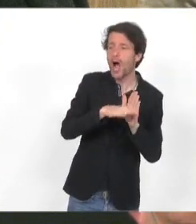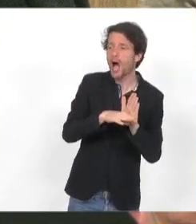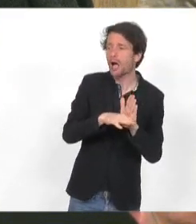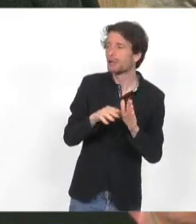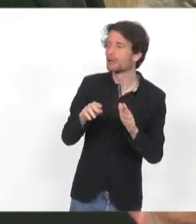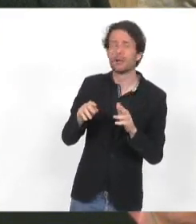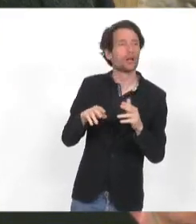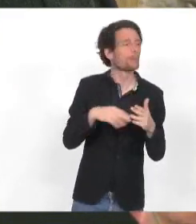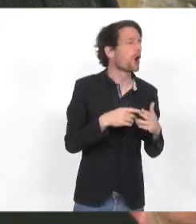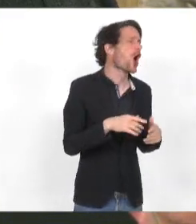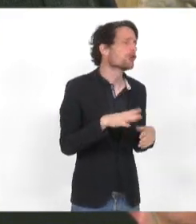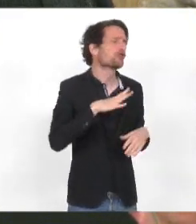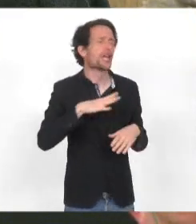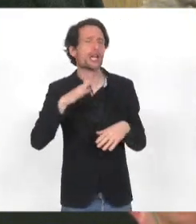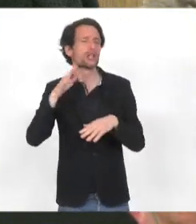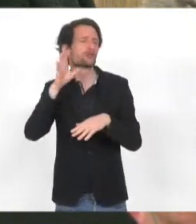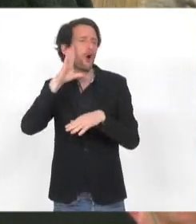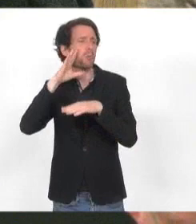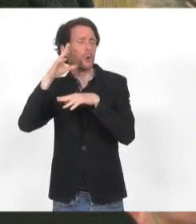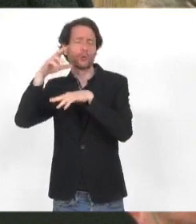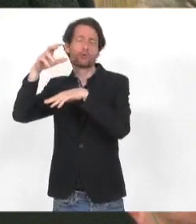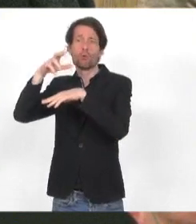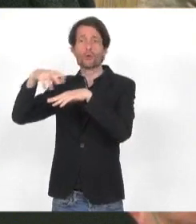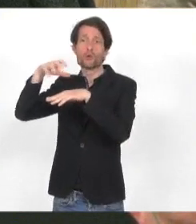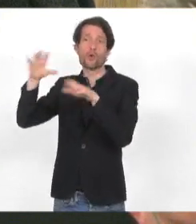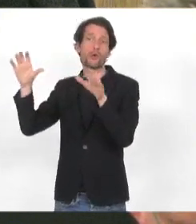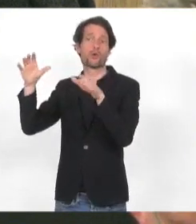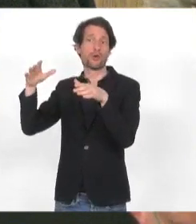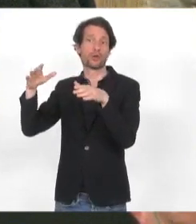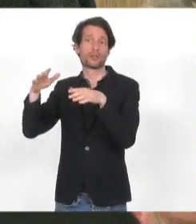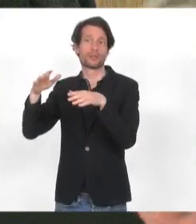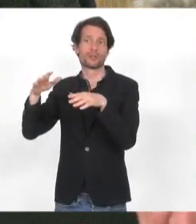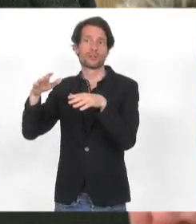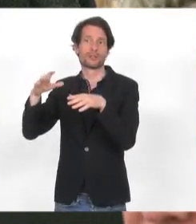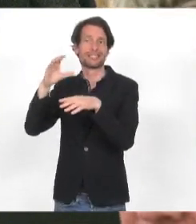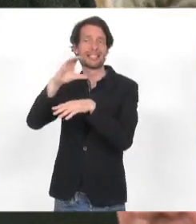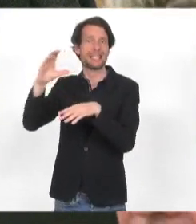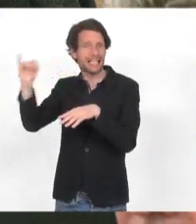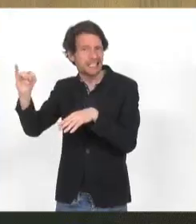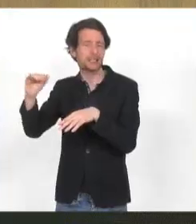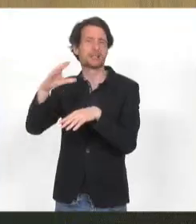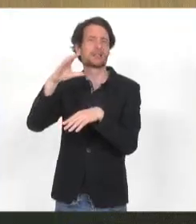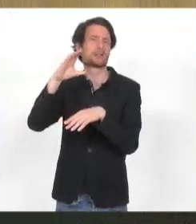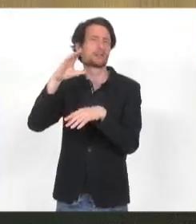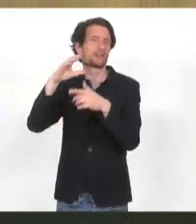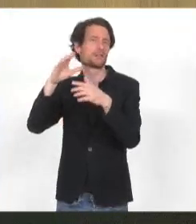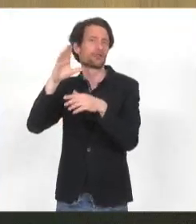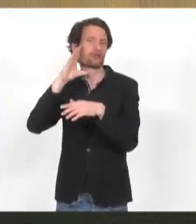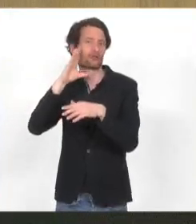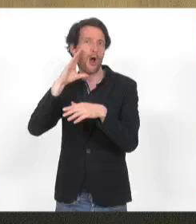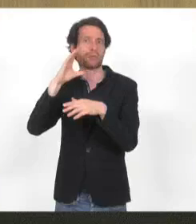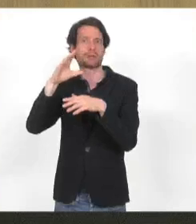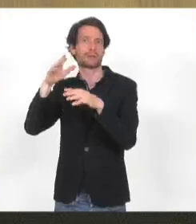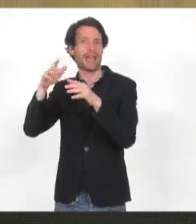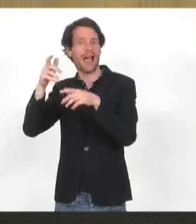chambres consulaires, c'était suffisant. Donc pour nous, nous sommes encore assez déçus. J'ai pas relancé le débat, monsieur. J'ai le